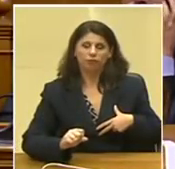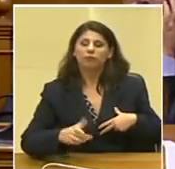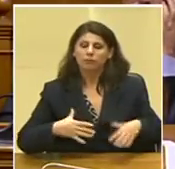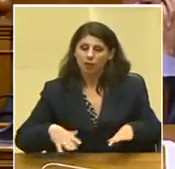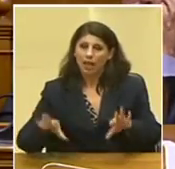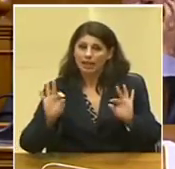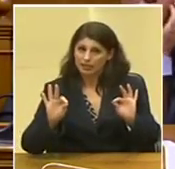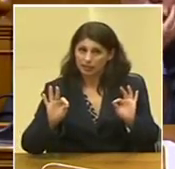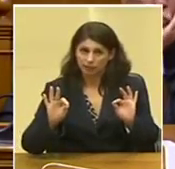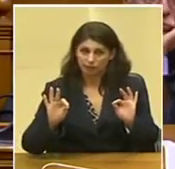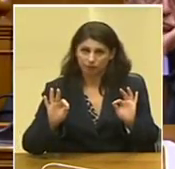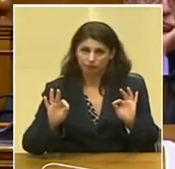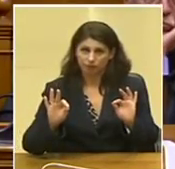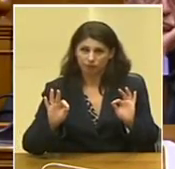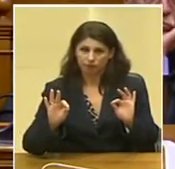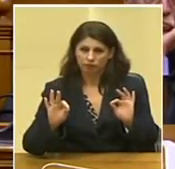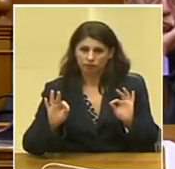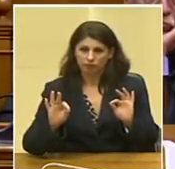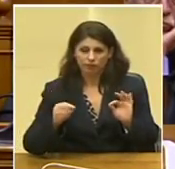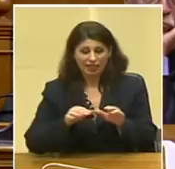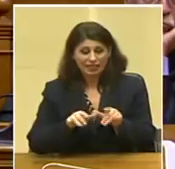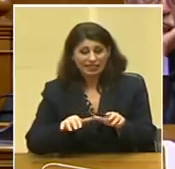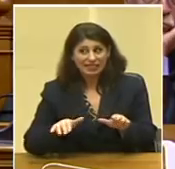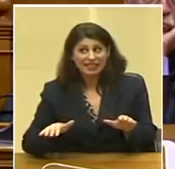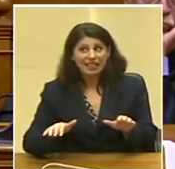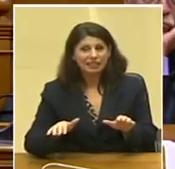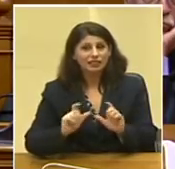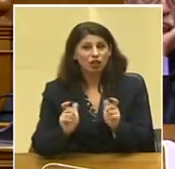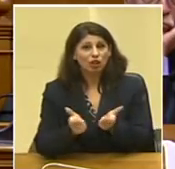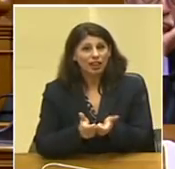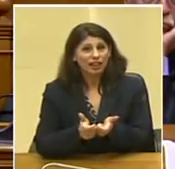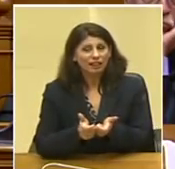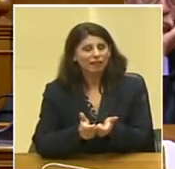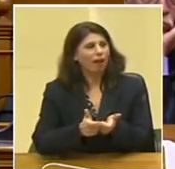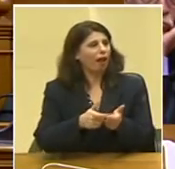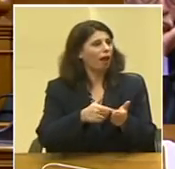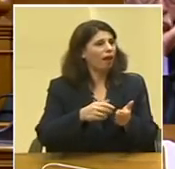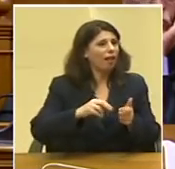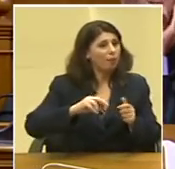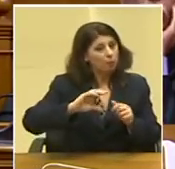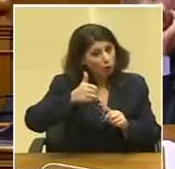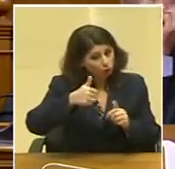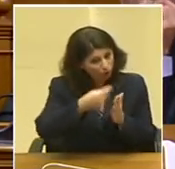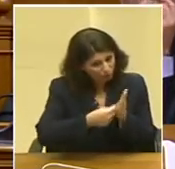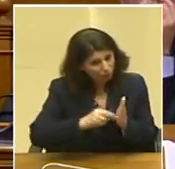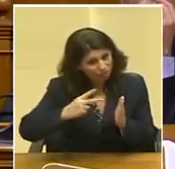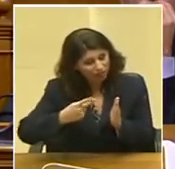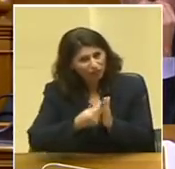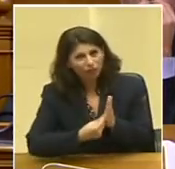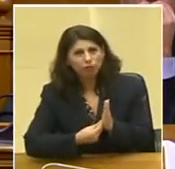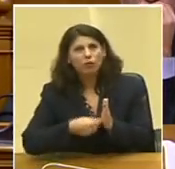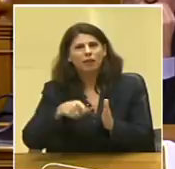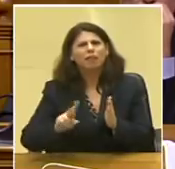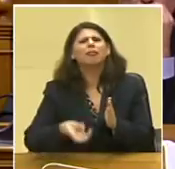αρχίσατε να σκανάρετε τους συγγενείς πρώτου βαθμού, τους συγγενείς δεύτερου βαθμού και επειδή ούτε εκεί βρήκατε offshore,